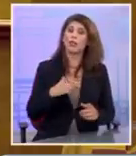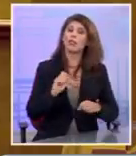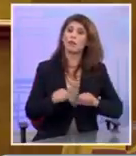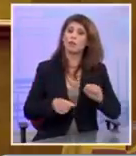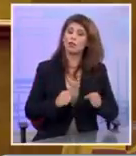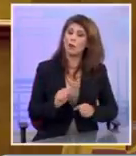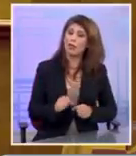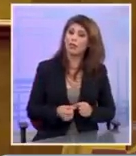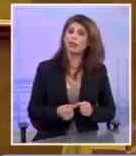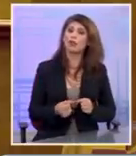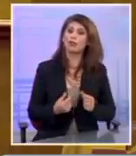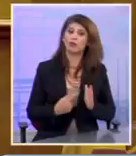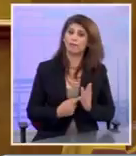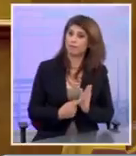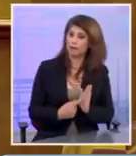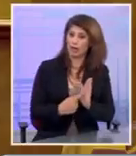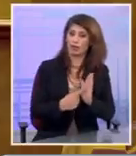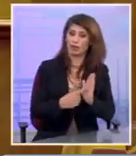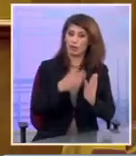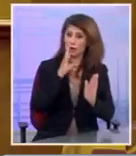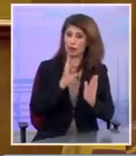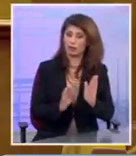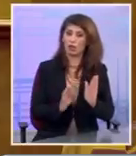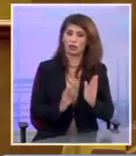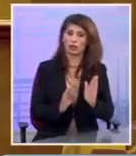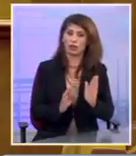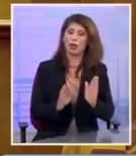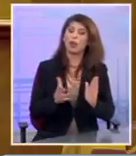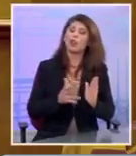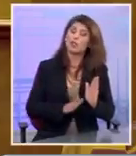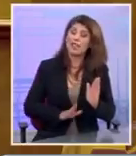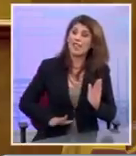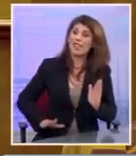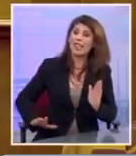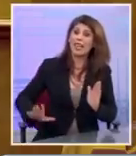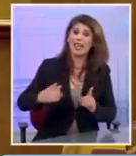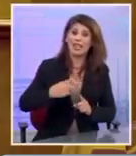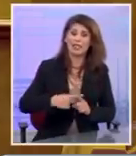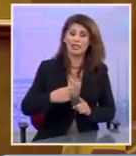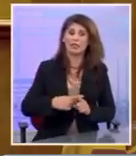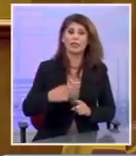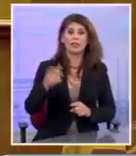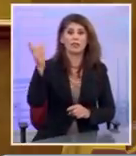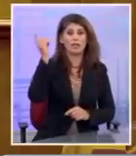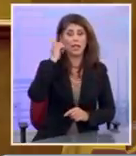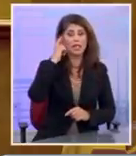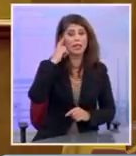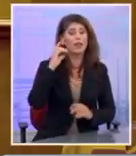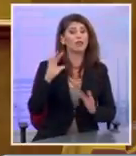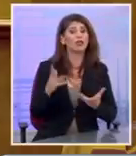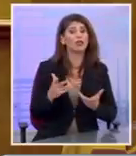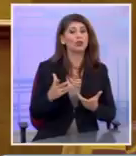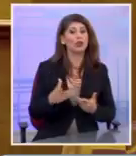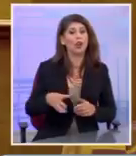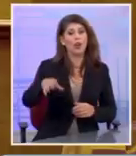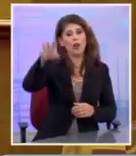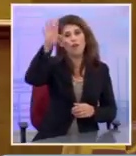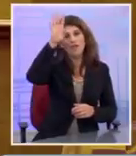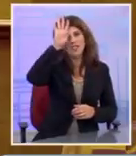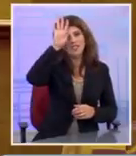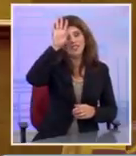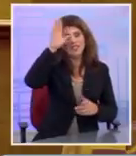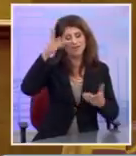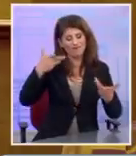προσπαθήσω να την αναδείξω, ώστε ο ελληνικός λαός να καταλάβει ότι ο βασιλιάς είναι γυμνός.